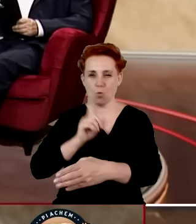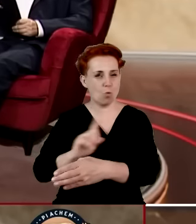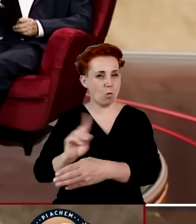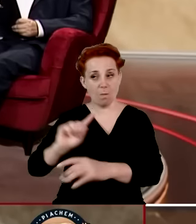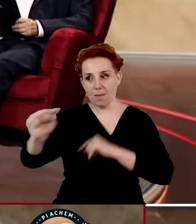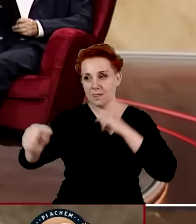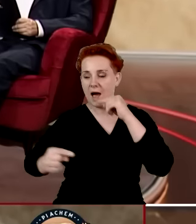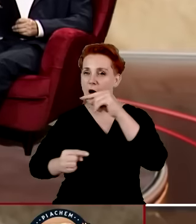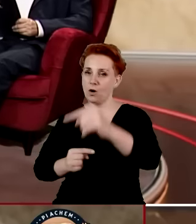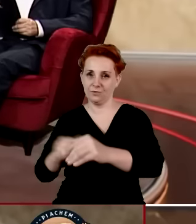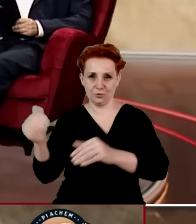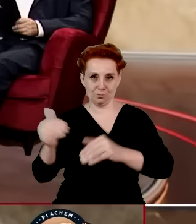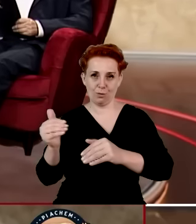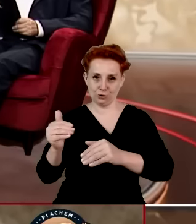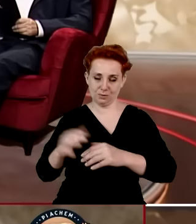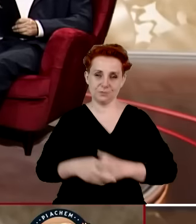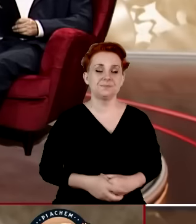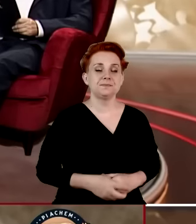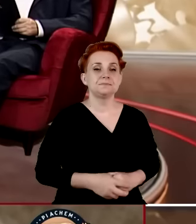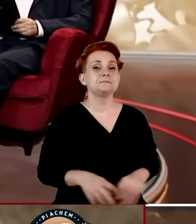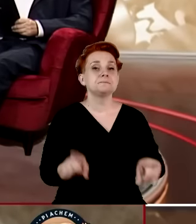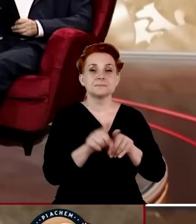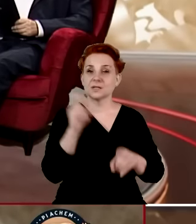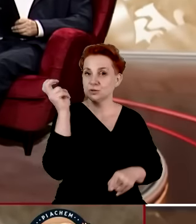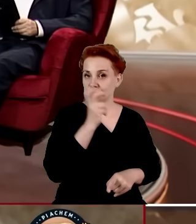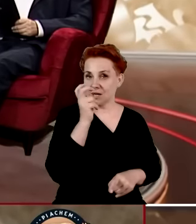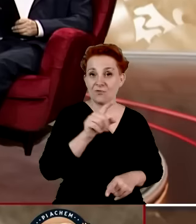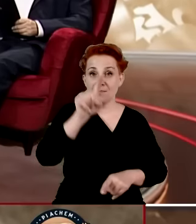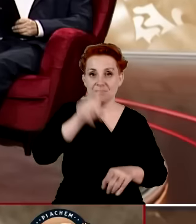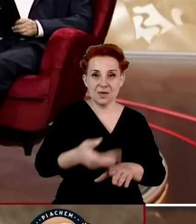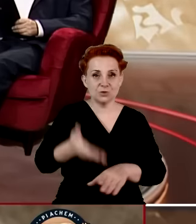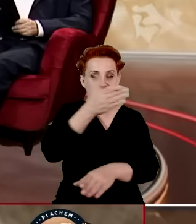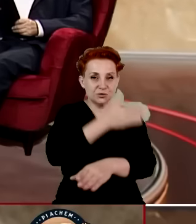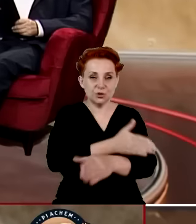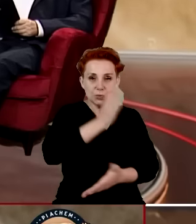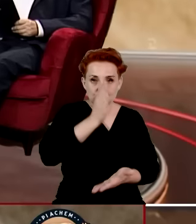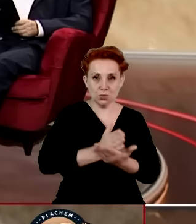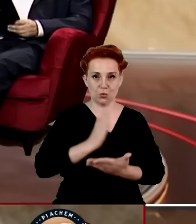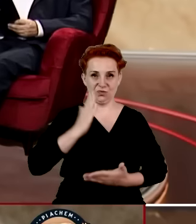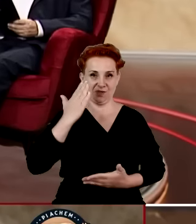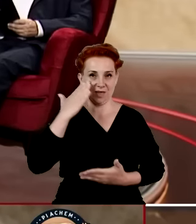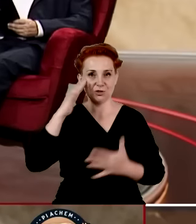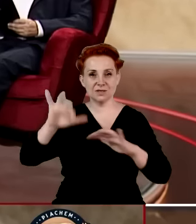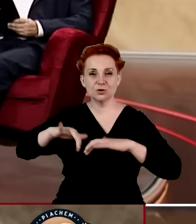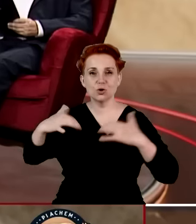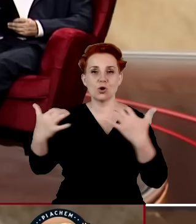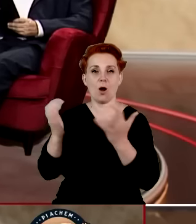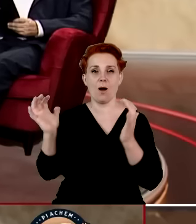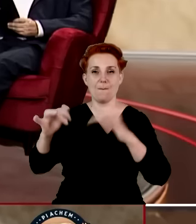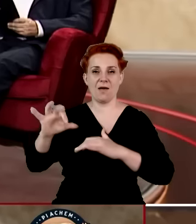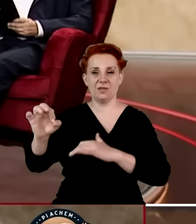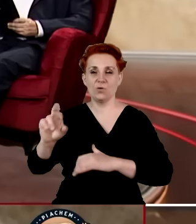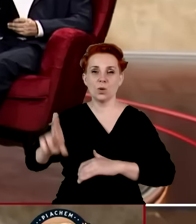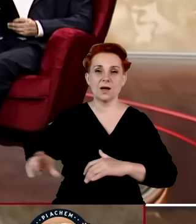stronę. Natomiast no to jest bardzo ciekawe też z tym, że miesiąc wcześniej wiedzieli o tym, że zgromadzenie parlamentarne Rady